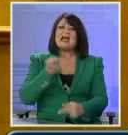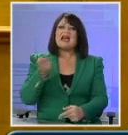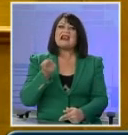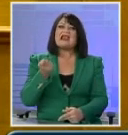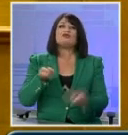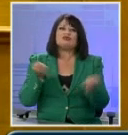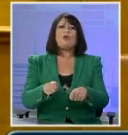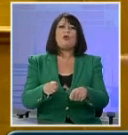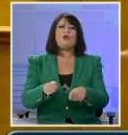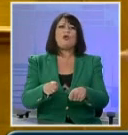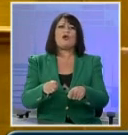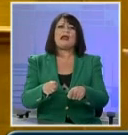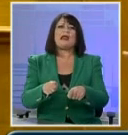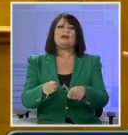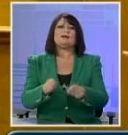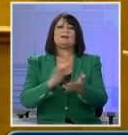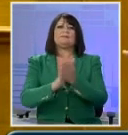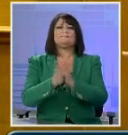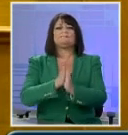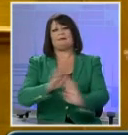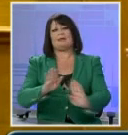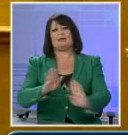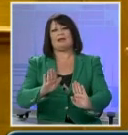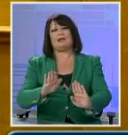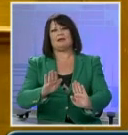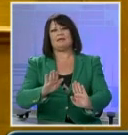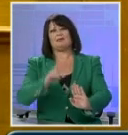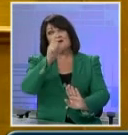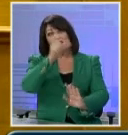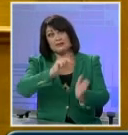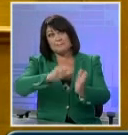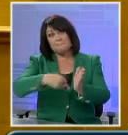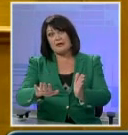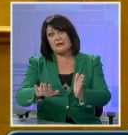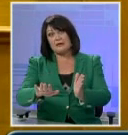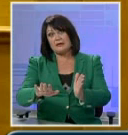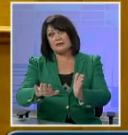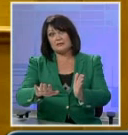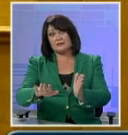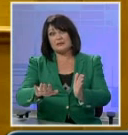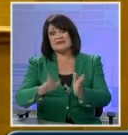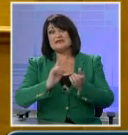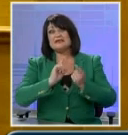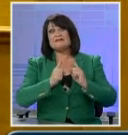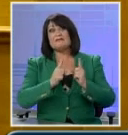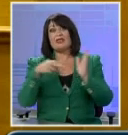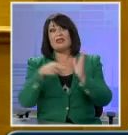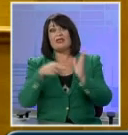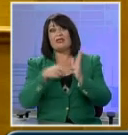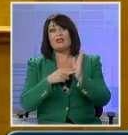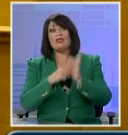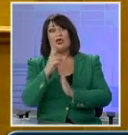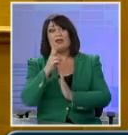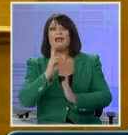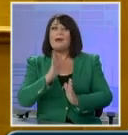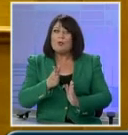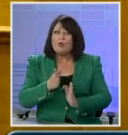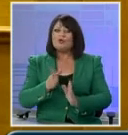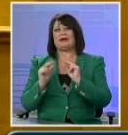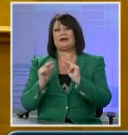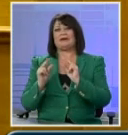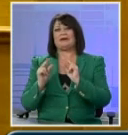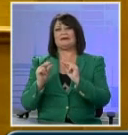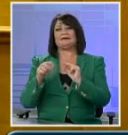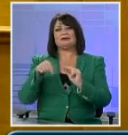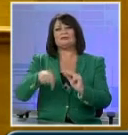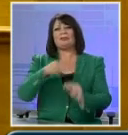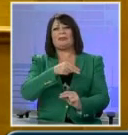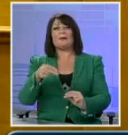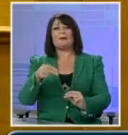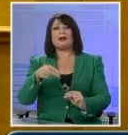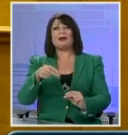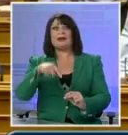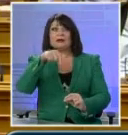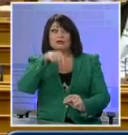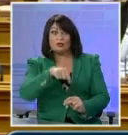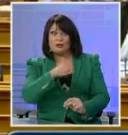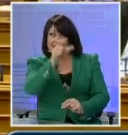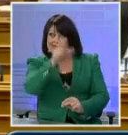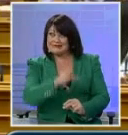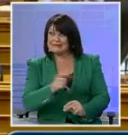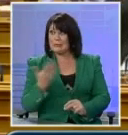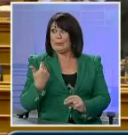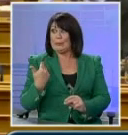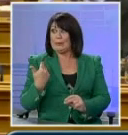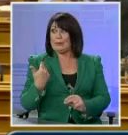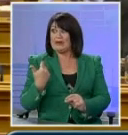το συζητήσουμε. Με τη συμφωνία που κάνατε δεν μπορεί ούτε αυτό να συζητηθεί. Και για να σταματήσω παραμύθι που λέτε και που ξαναλέτε